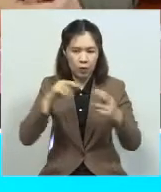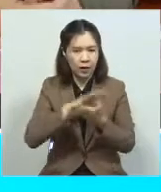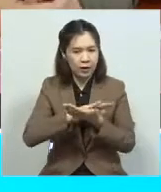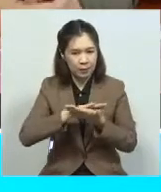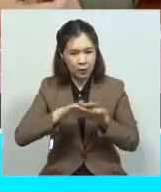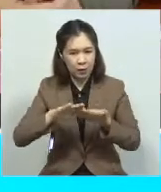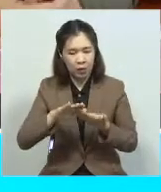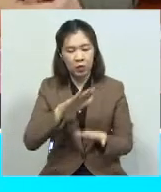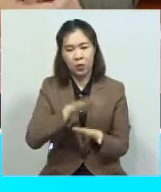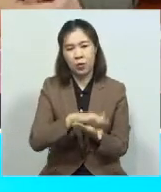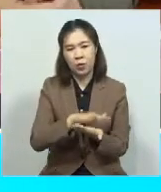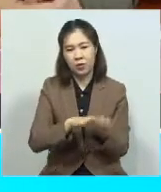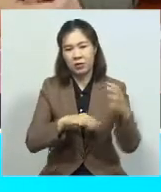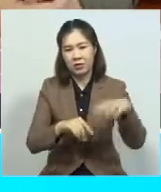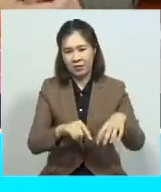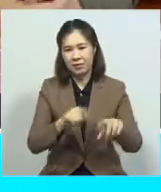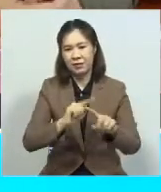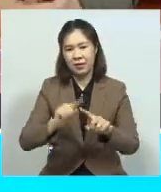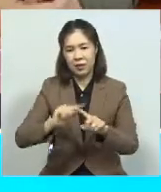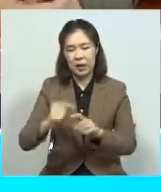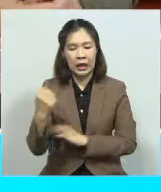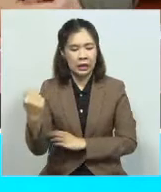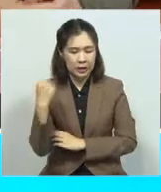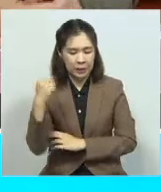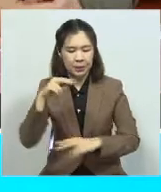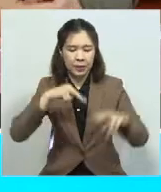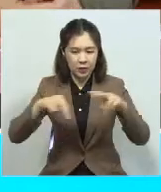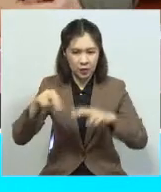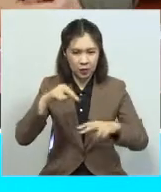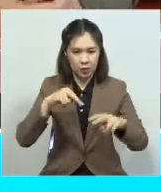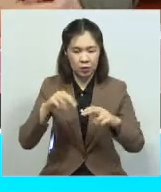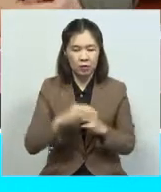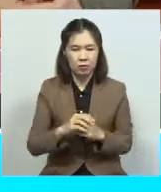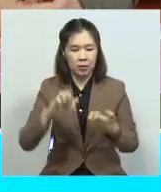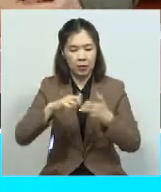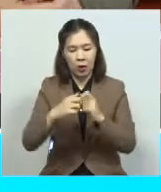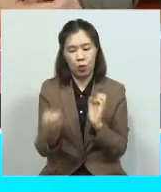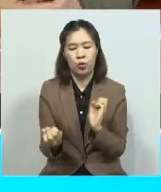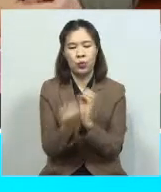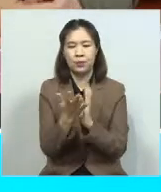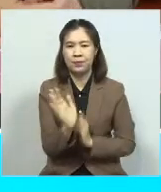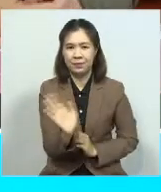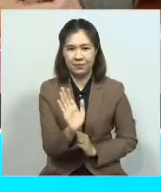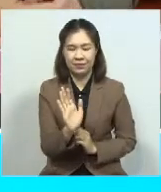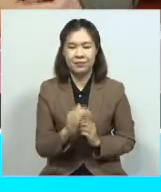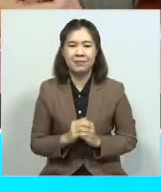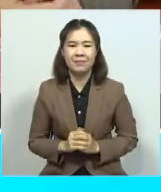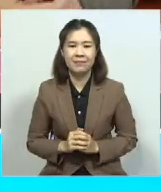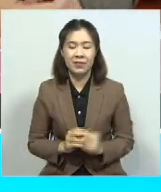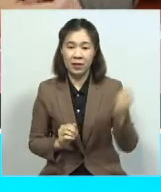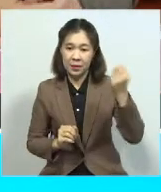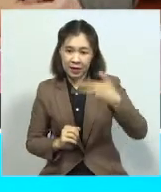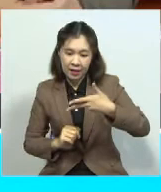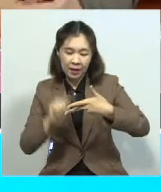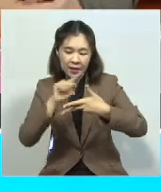านศึกษานะครับต้องประสานแล้วก็เพิ่มความเข้มในการตรวจครับเพื่อไม่มีเหตุการณ์เช่นนี้เกิดขึ้นครับ ขออนุญาตย้ำ3ข้อห